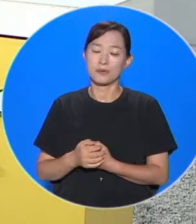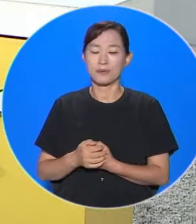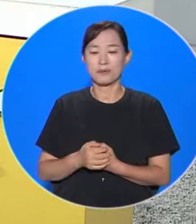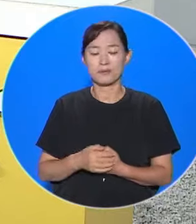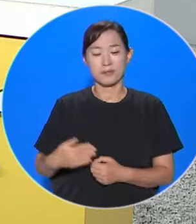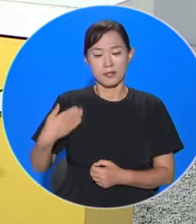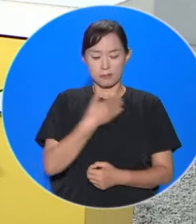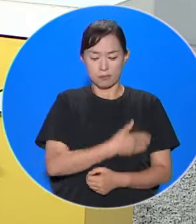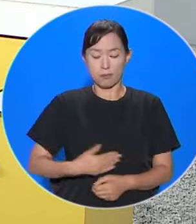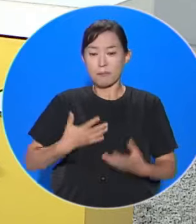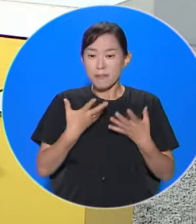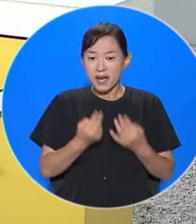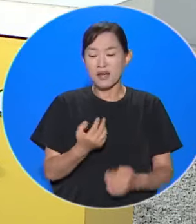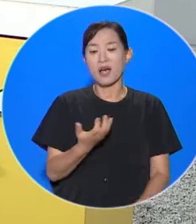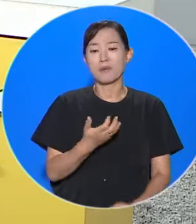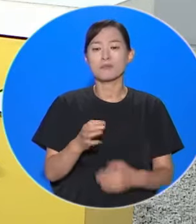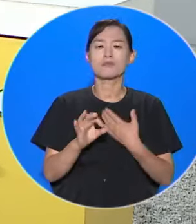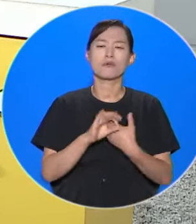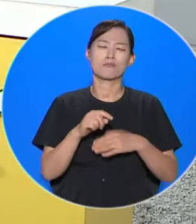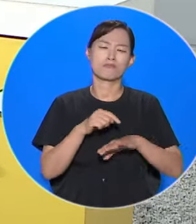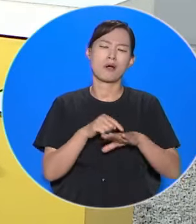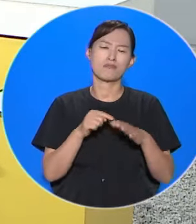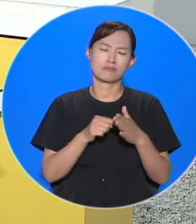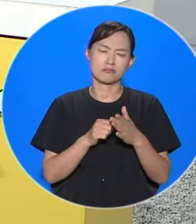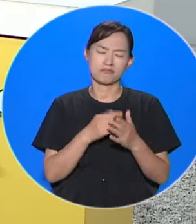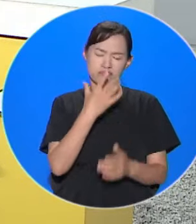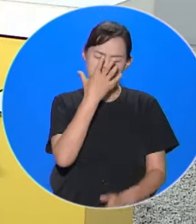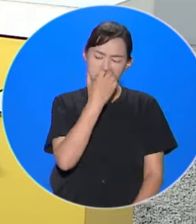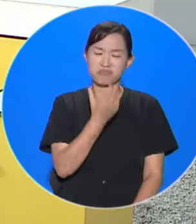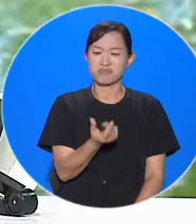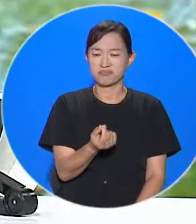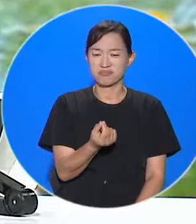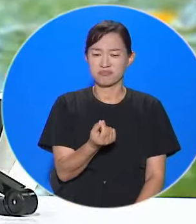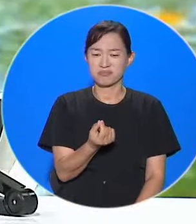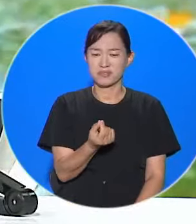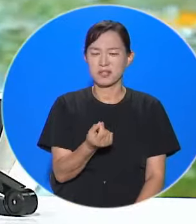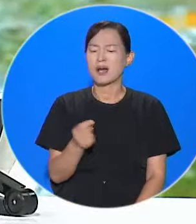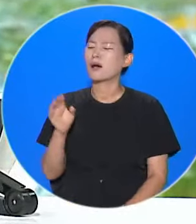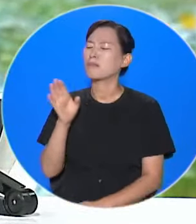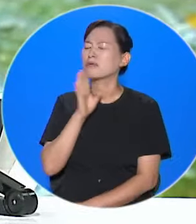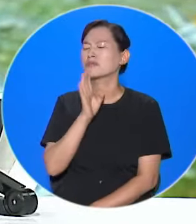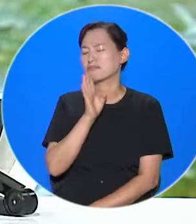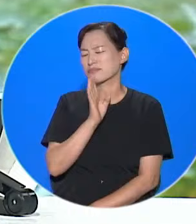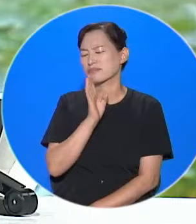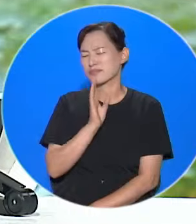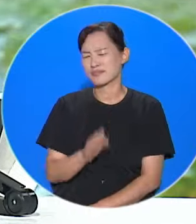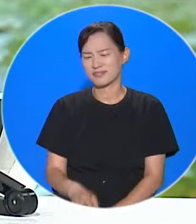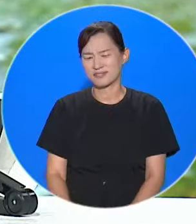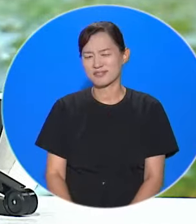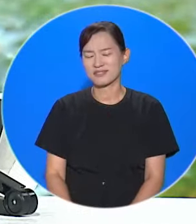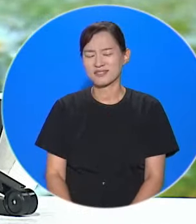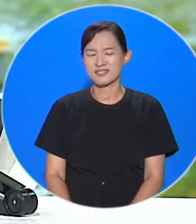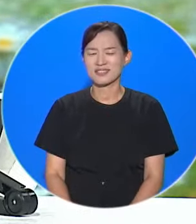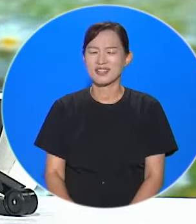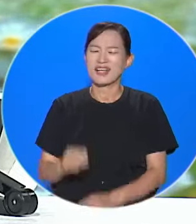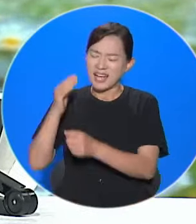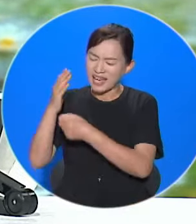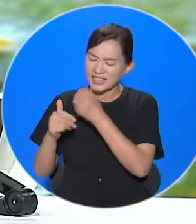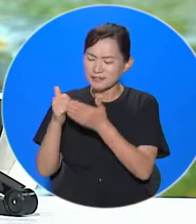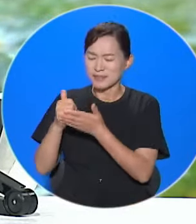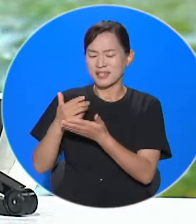많이 아프면 권사님 예. 마음도 좀 많이 우울하시겠다, 그렇죠? 그죠? 아프니까